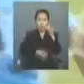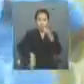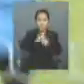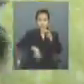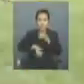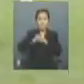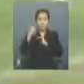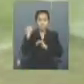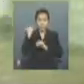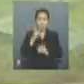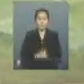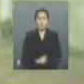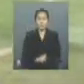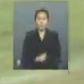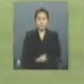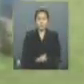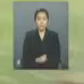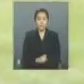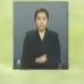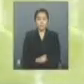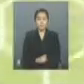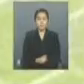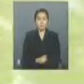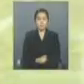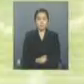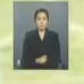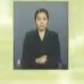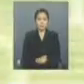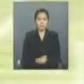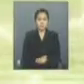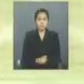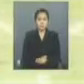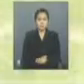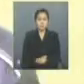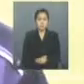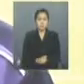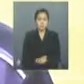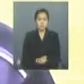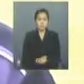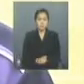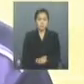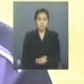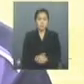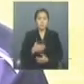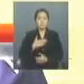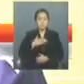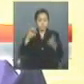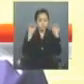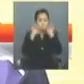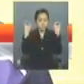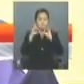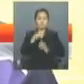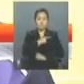นพรีเมียร์ลีกฤดูกาลนี ้หนูไม่เคยชอบฟุตบอลเลยนะหนูเป็นนักวิ่งแล้วตอนนี้เห็นพี่ชาย